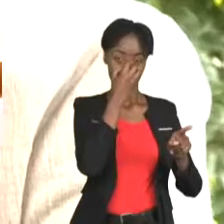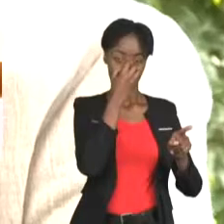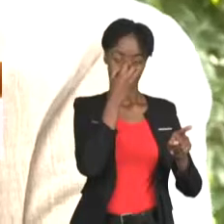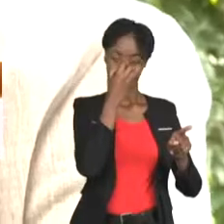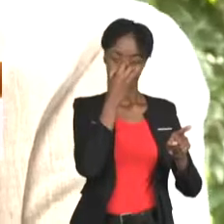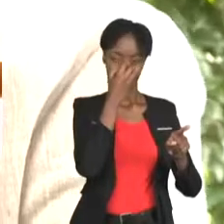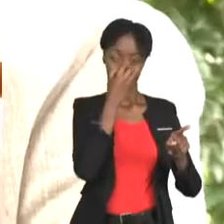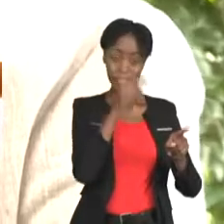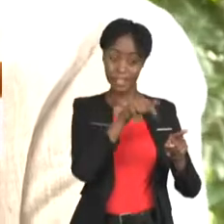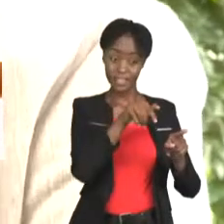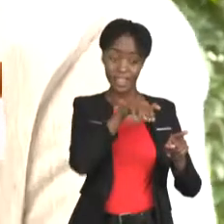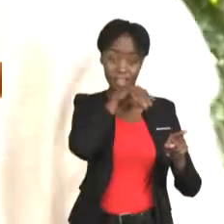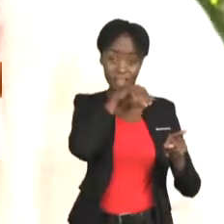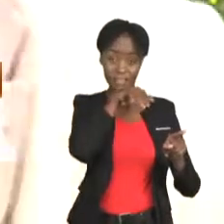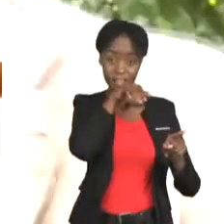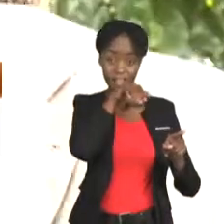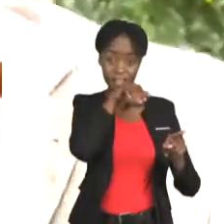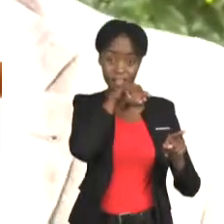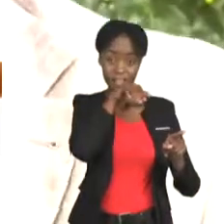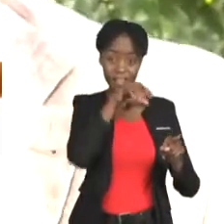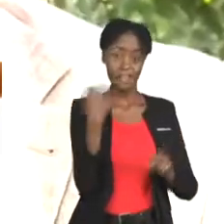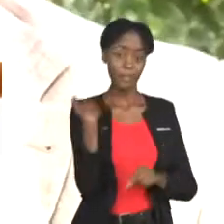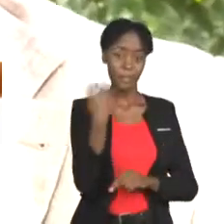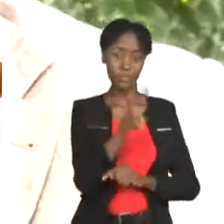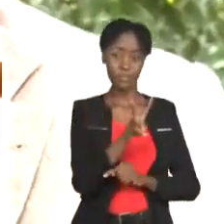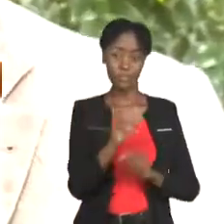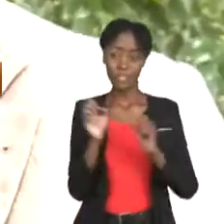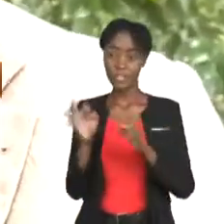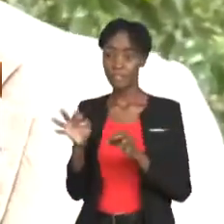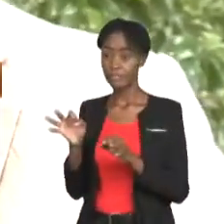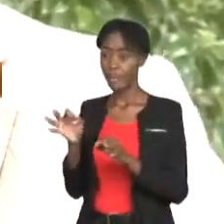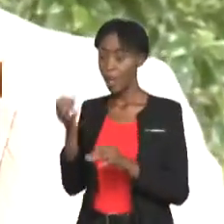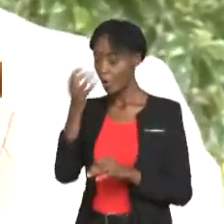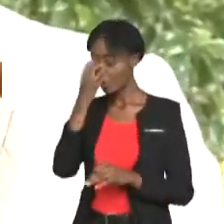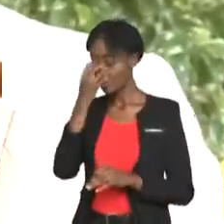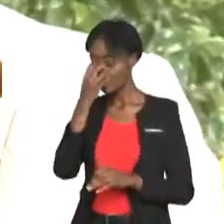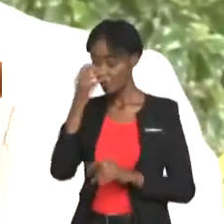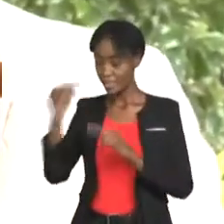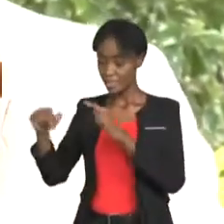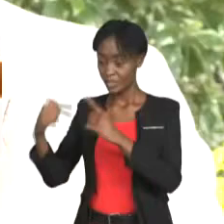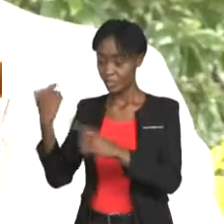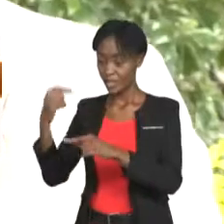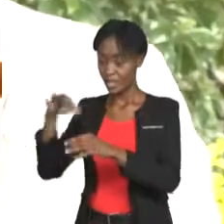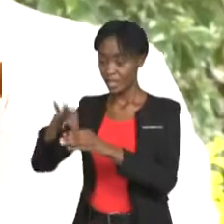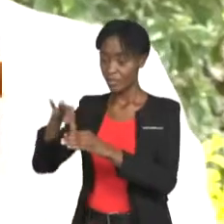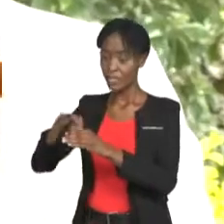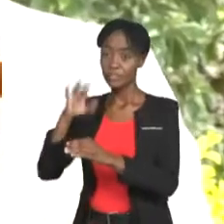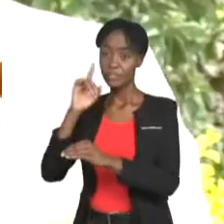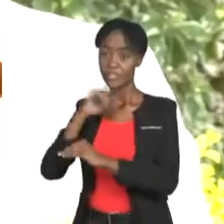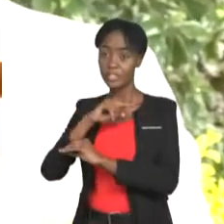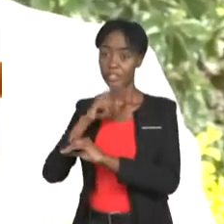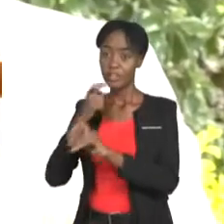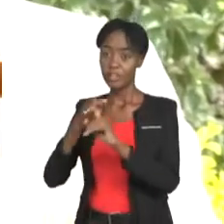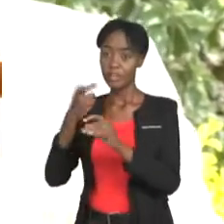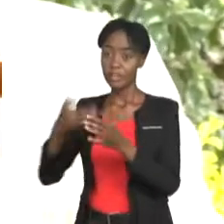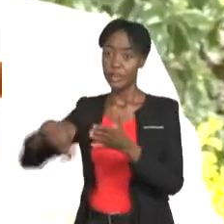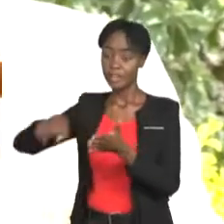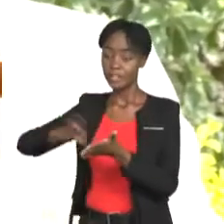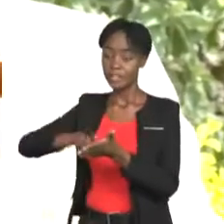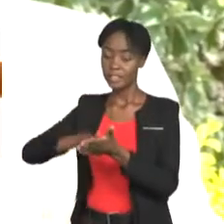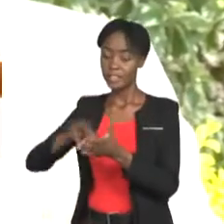No. If Ruto will be elected through registered